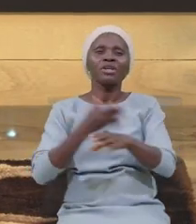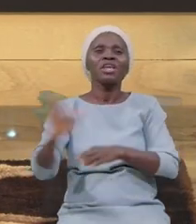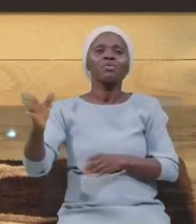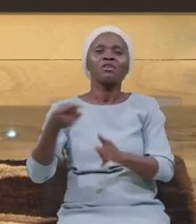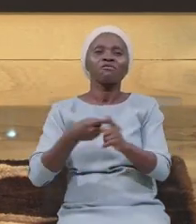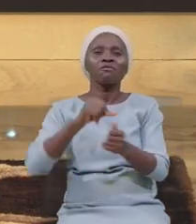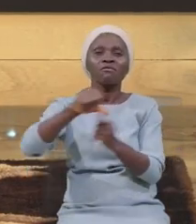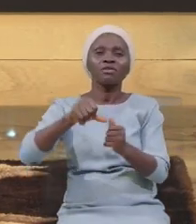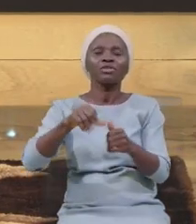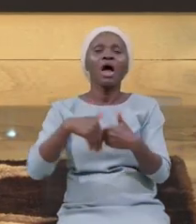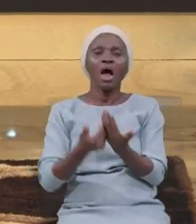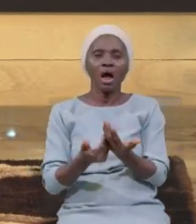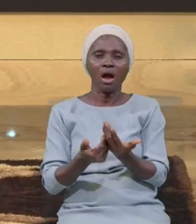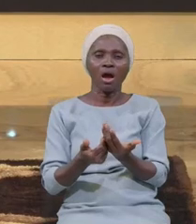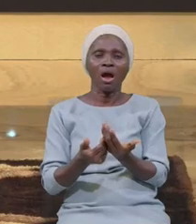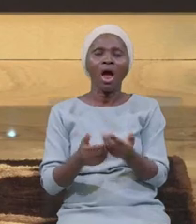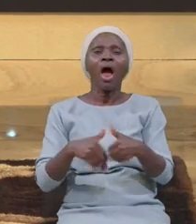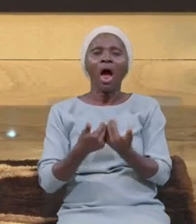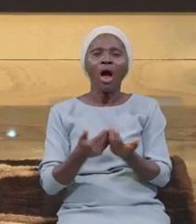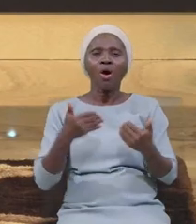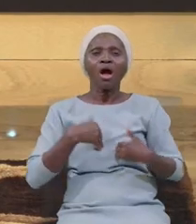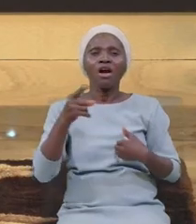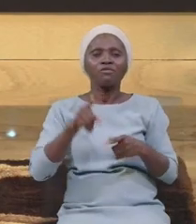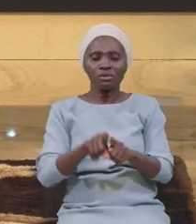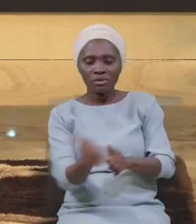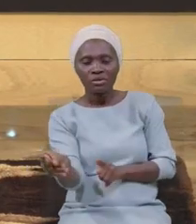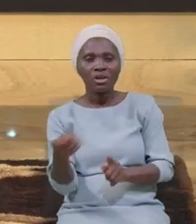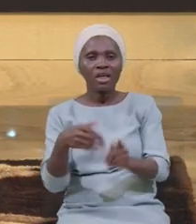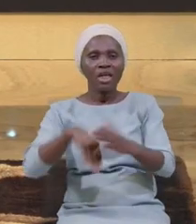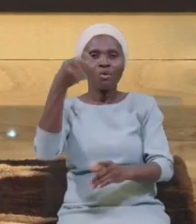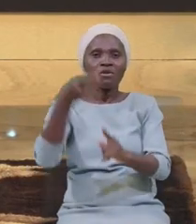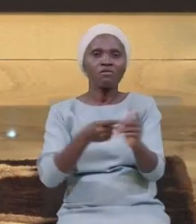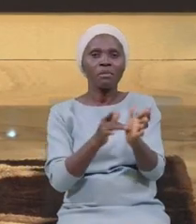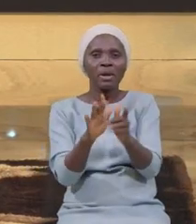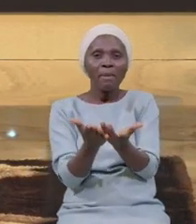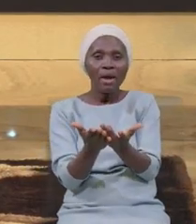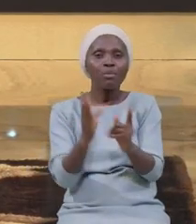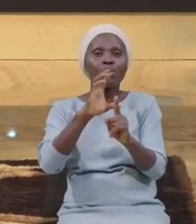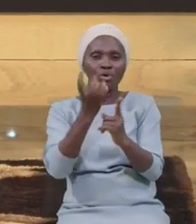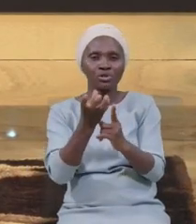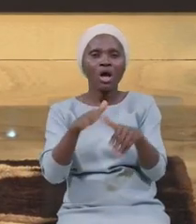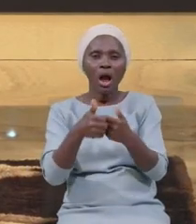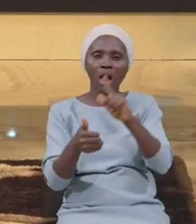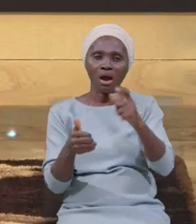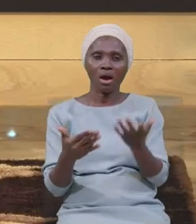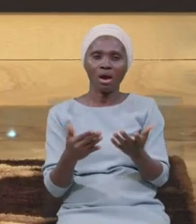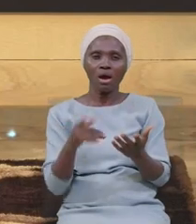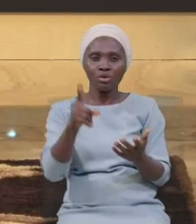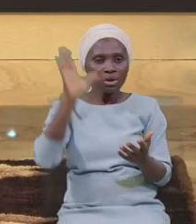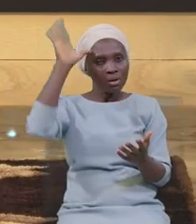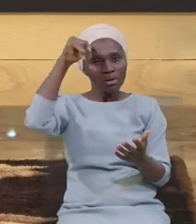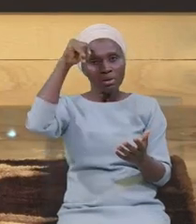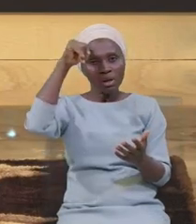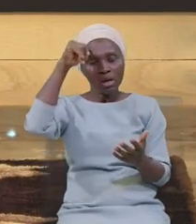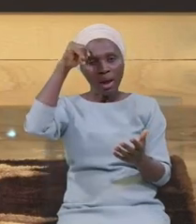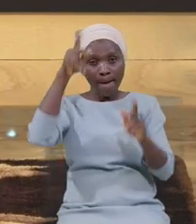éloigné de la communion? De quelle manière êtes-vous dévié de la conviction